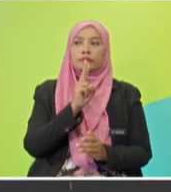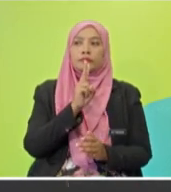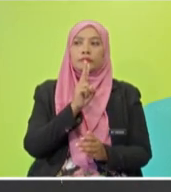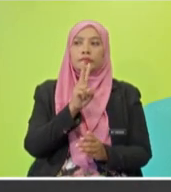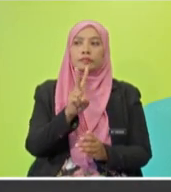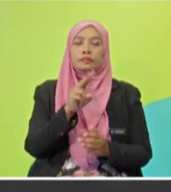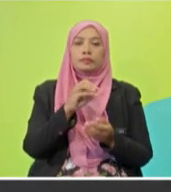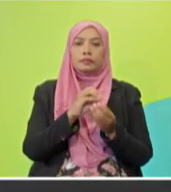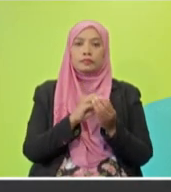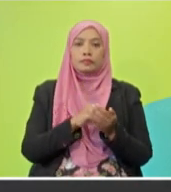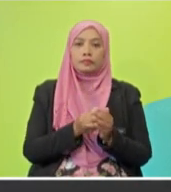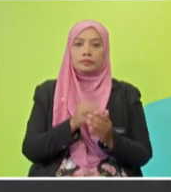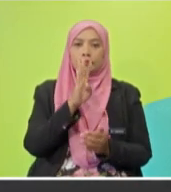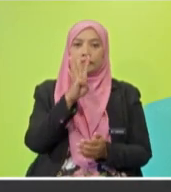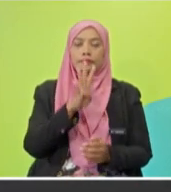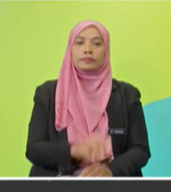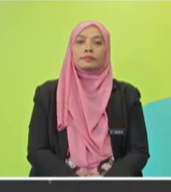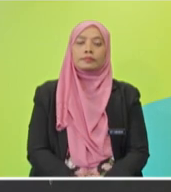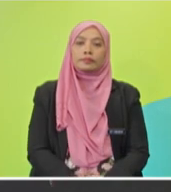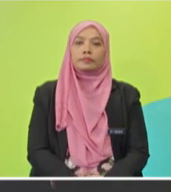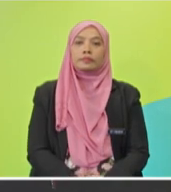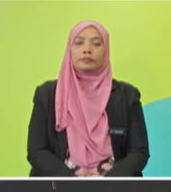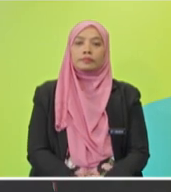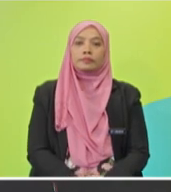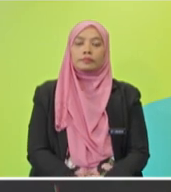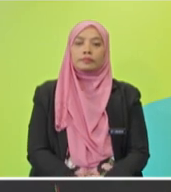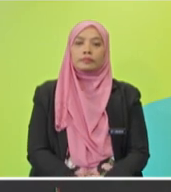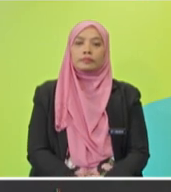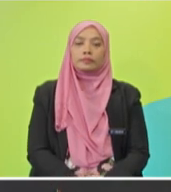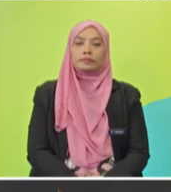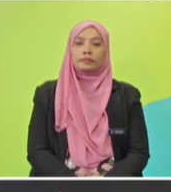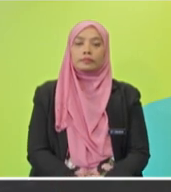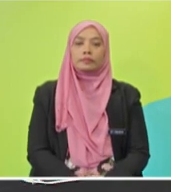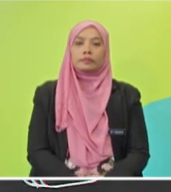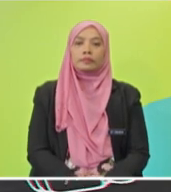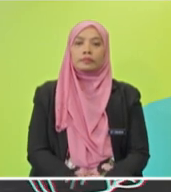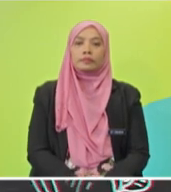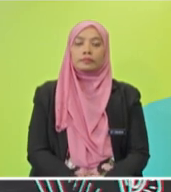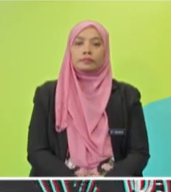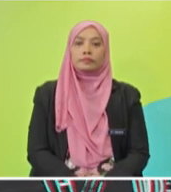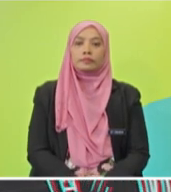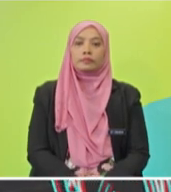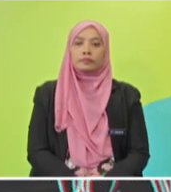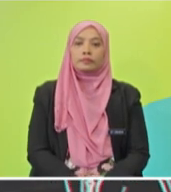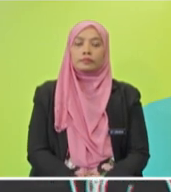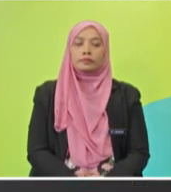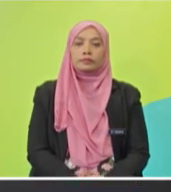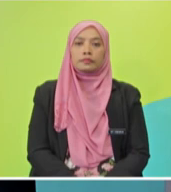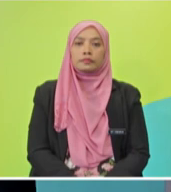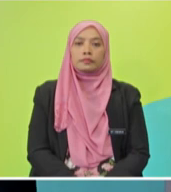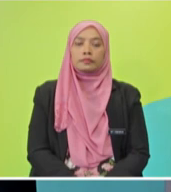lah. Mudah dah. Okey. Okey, kemudian kita tulis tanpa unit. Jadi kita dah selesaikan soalan yang pertama, contoh yang